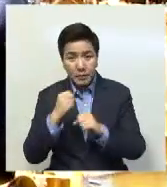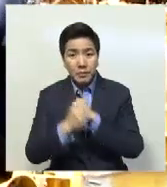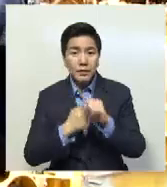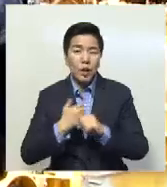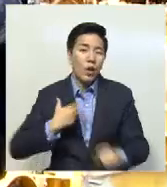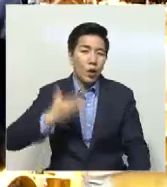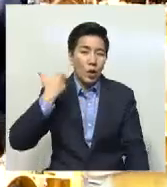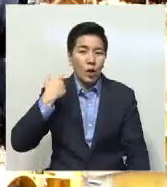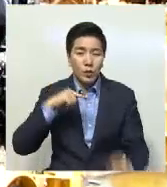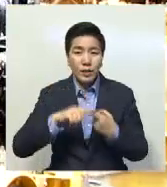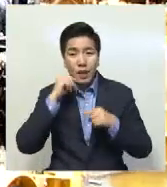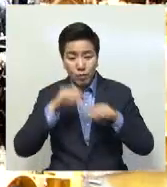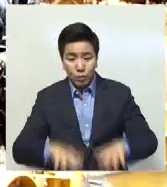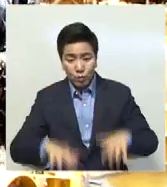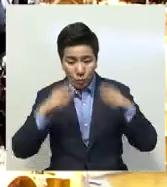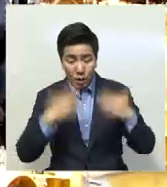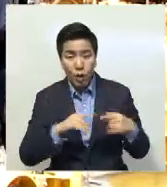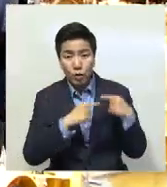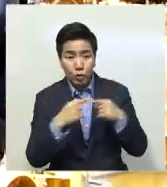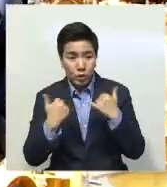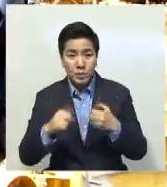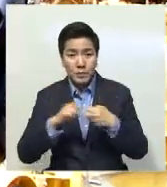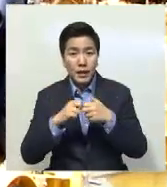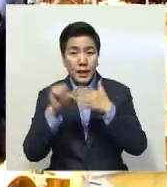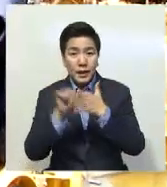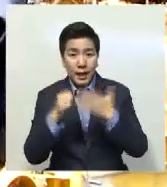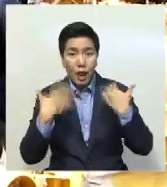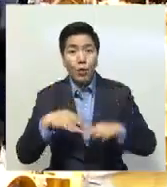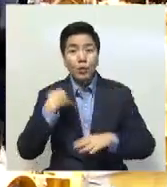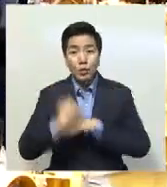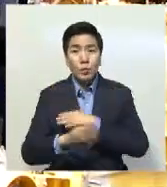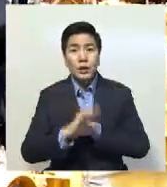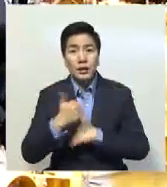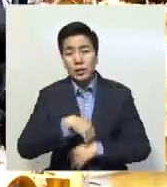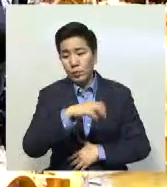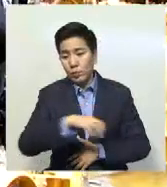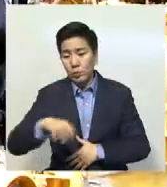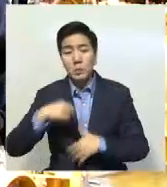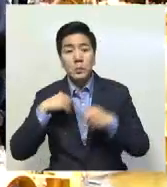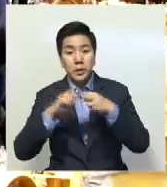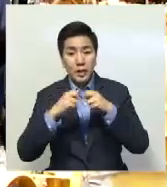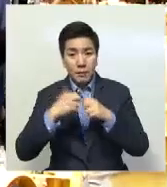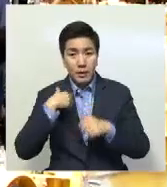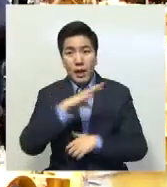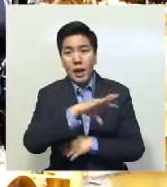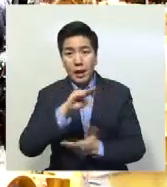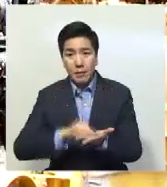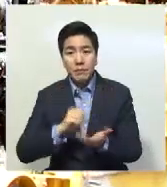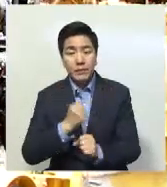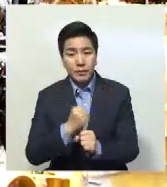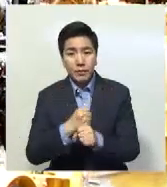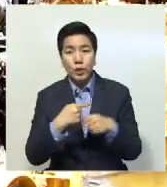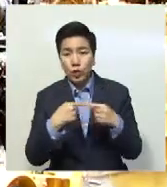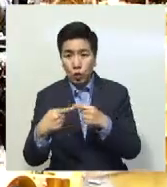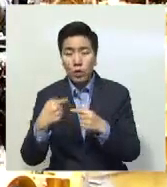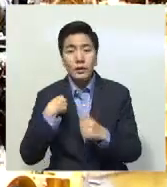ที่ผ่านมาด้วยไม่ใช่ว่าน้ำท่วมผ่านมาแล้วพอปัญหาทุกอย่างคลี่คลายก็จบไปแต่ทุกหน่วยงานเขาเอาปัญหาที่เกิดขึ้นมาเป็นบทเรียน ใช่ค่ะเพรา